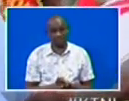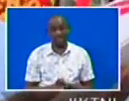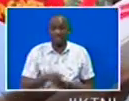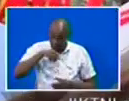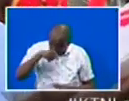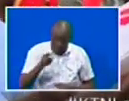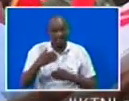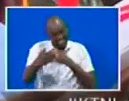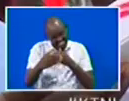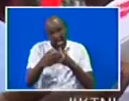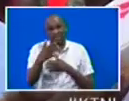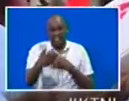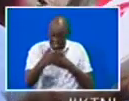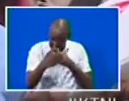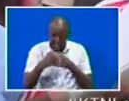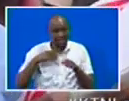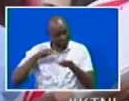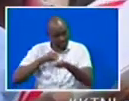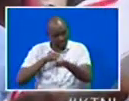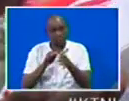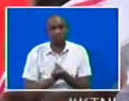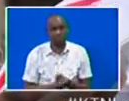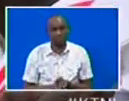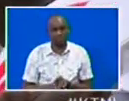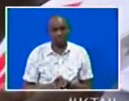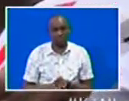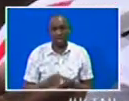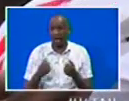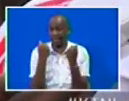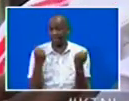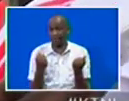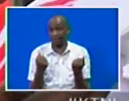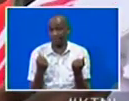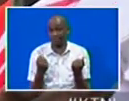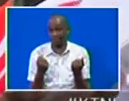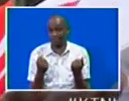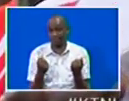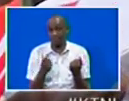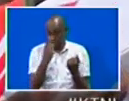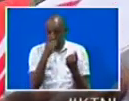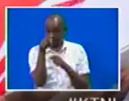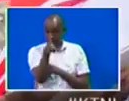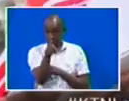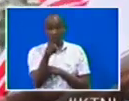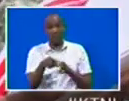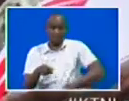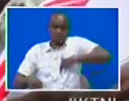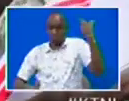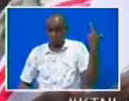walikuwa wamekaribiana sana katika ile kaeka, ikakuwa mmoja wao akatoa